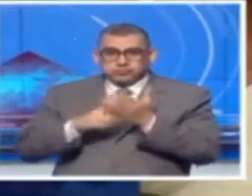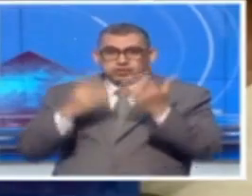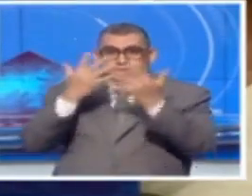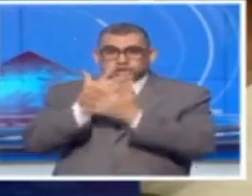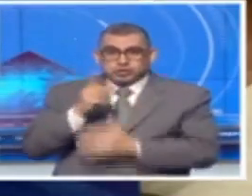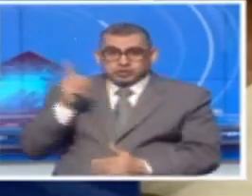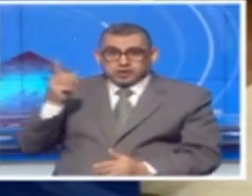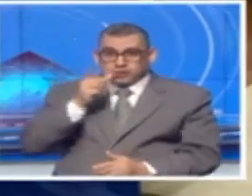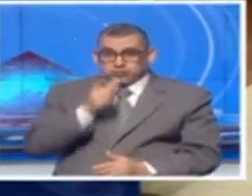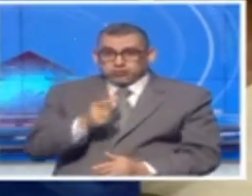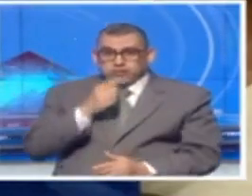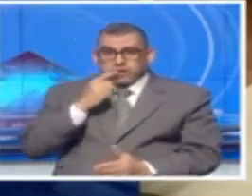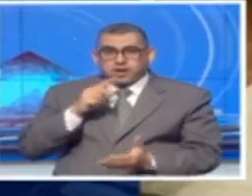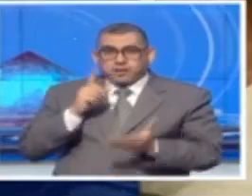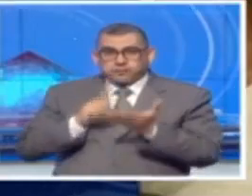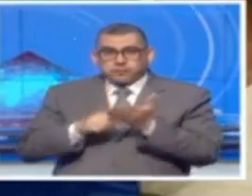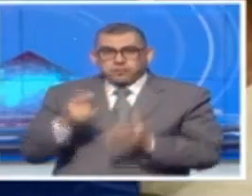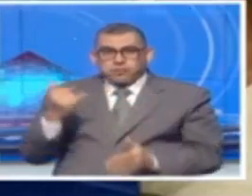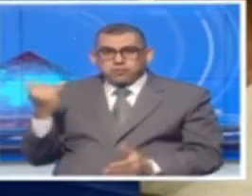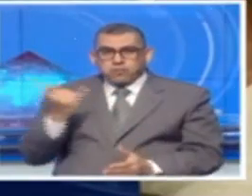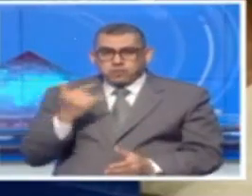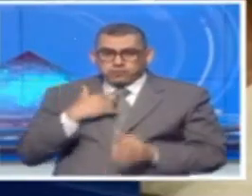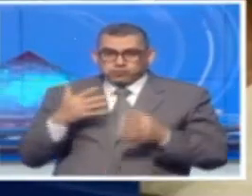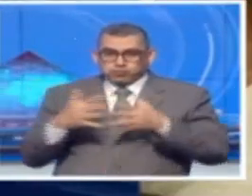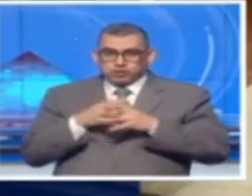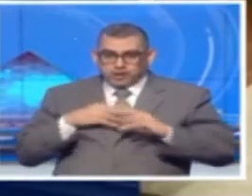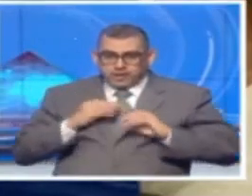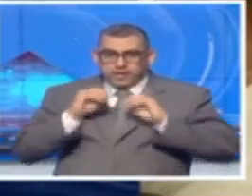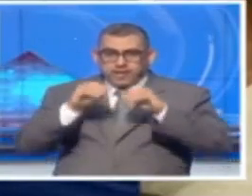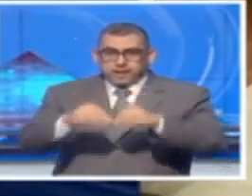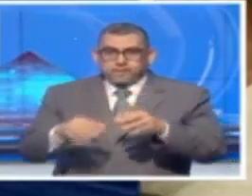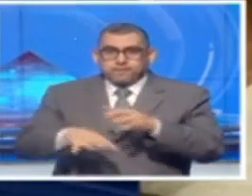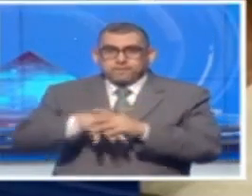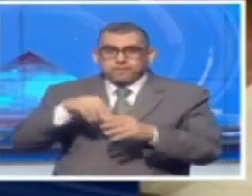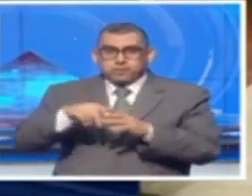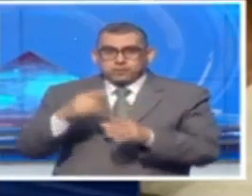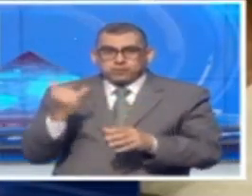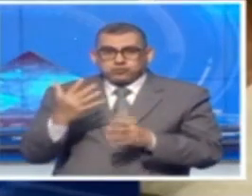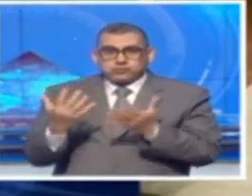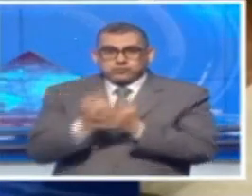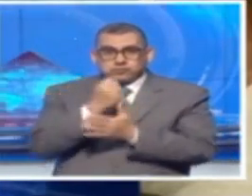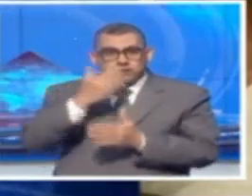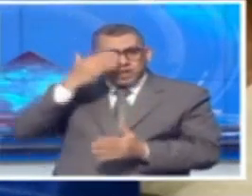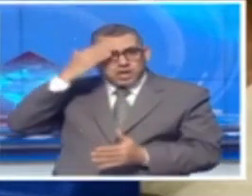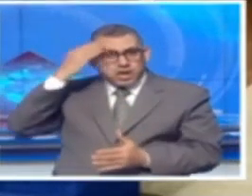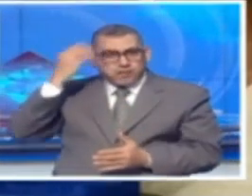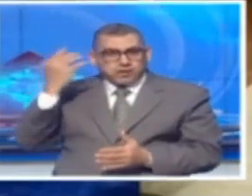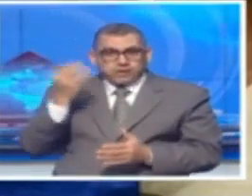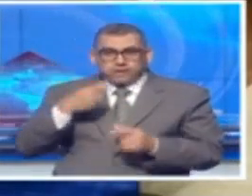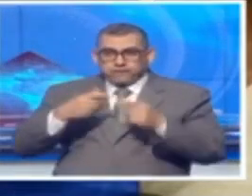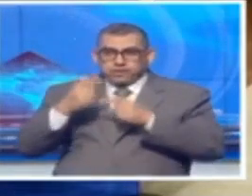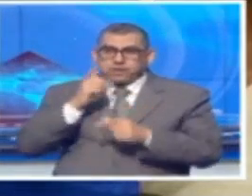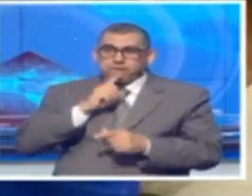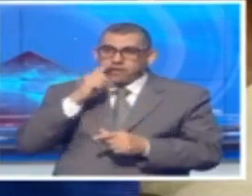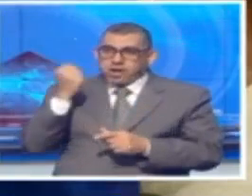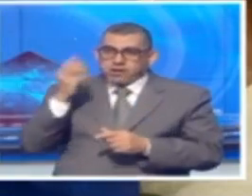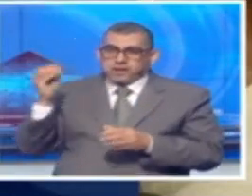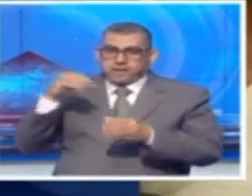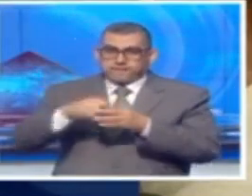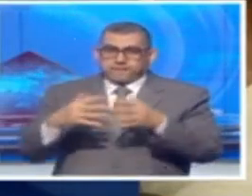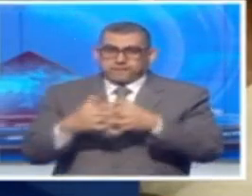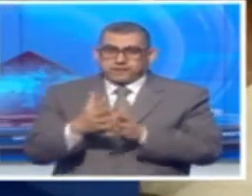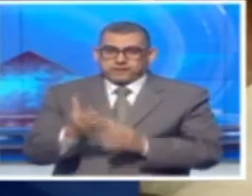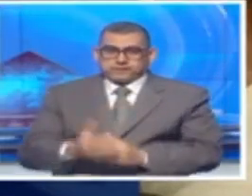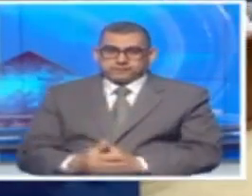شركة تكنيب إنرجيز اهتمامها بالمشاركة في هذه المشروعات في ضوء امتلاكها الخبرات والتقنيات